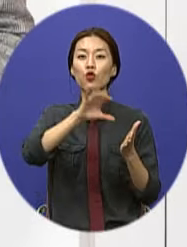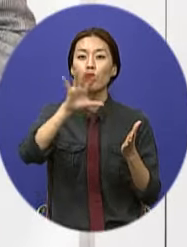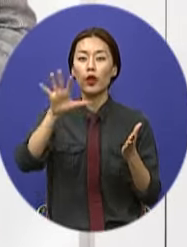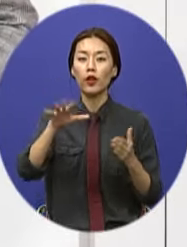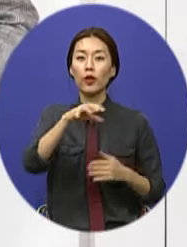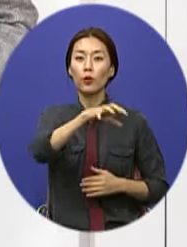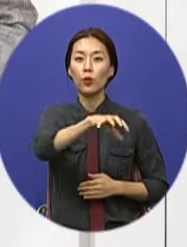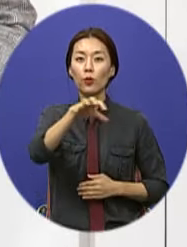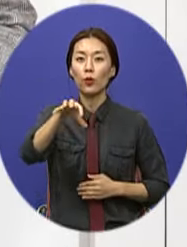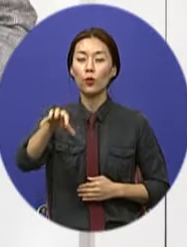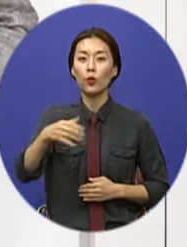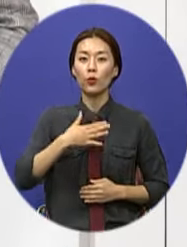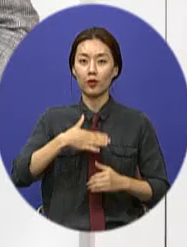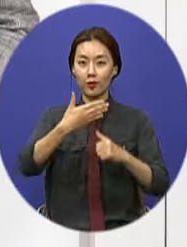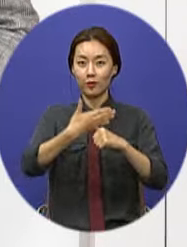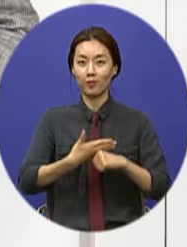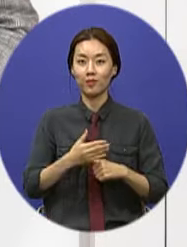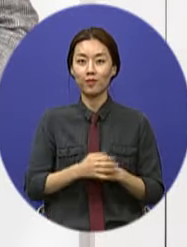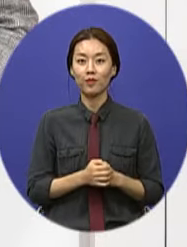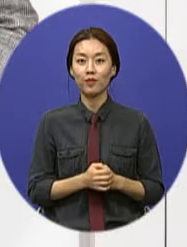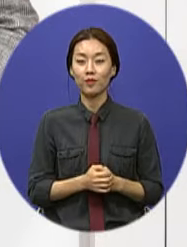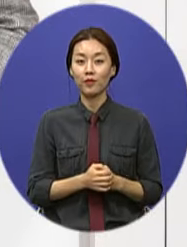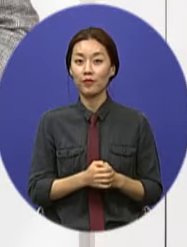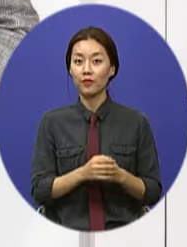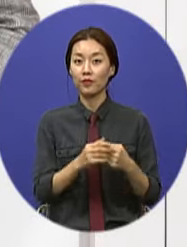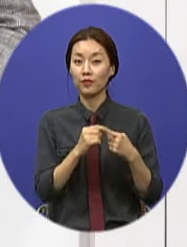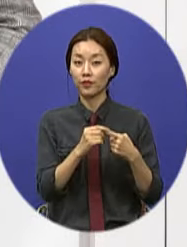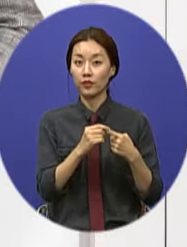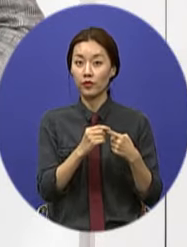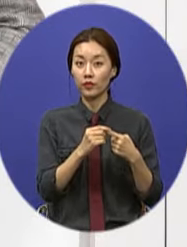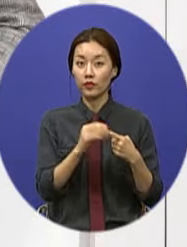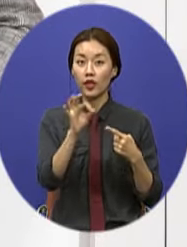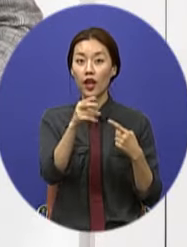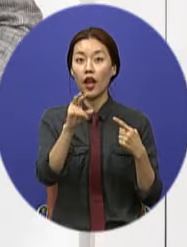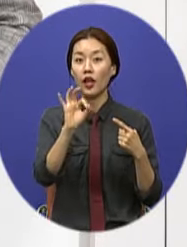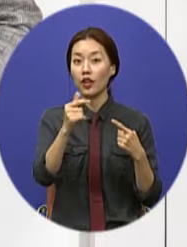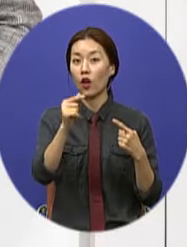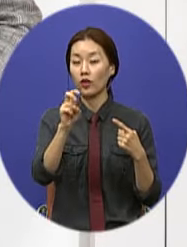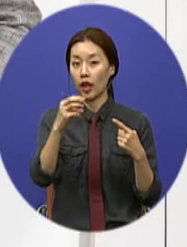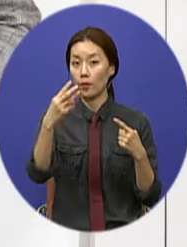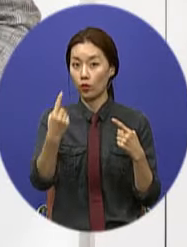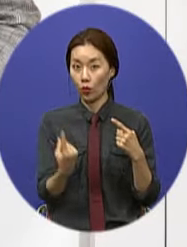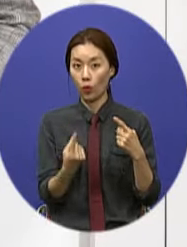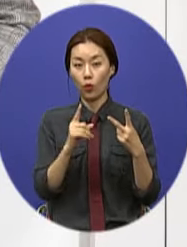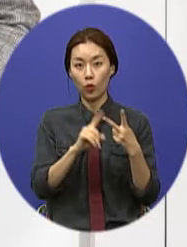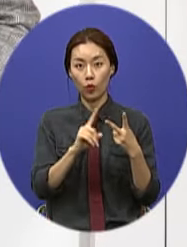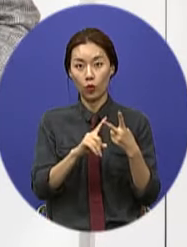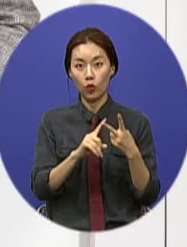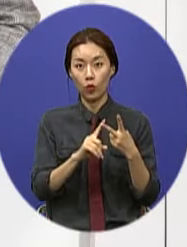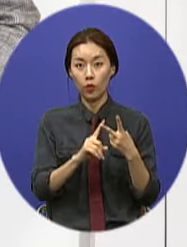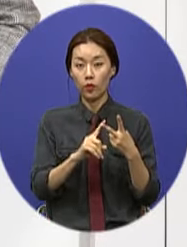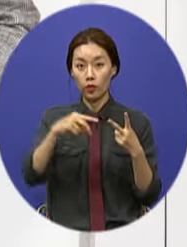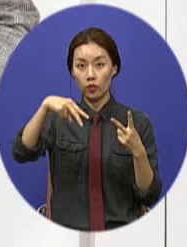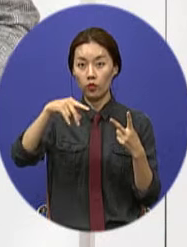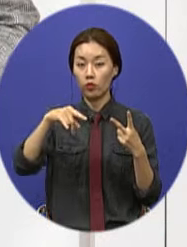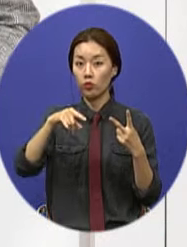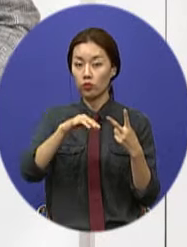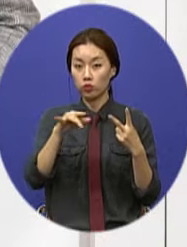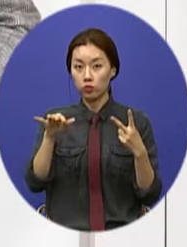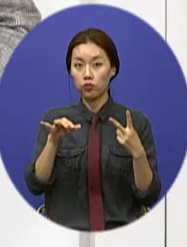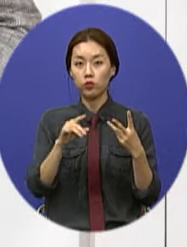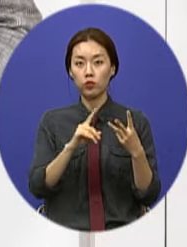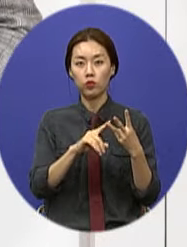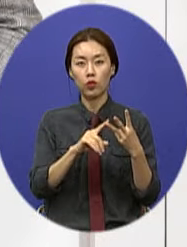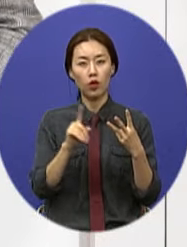몇 군데 한번 얘기해 보이소. 예, 밀양 영남루. 영남루. 그다음에 표충, 예, 표충사. 예. 예,